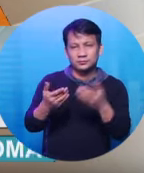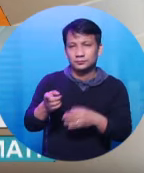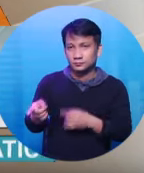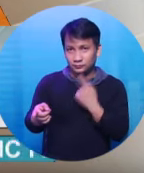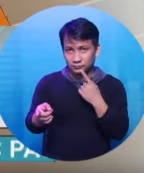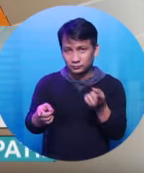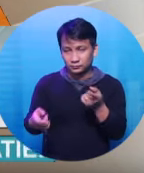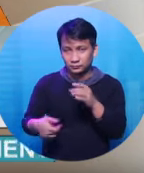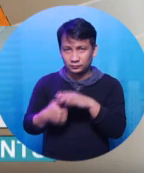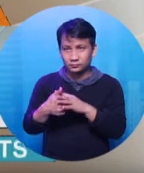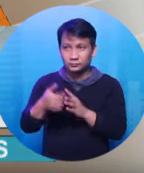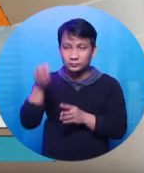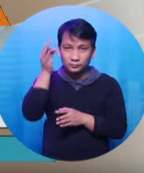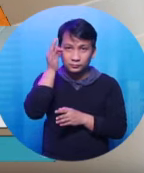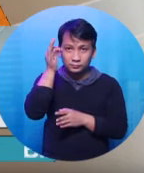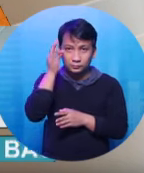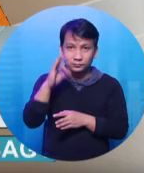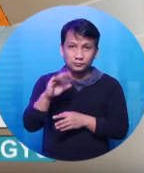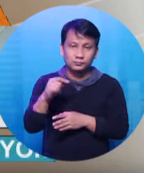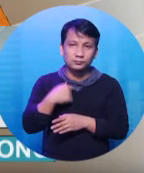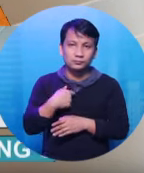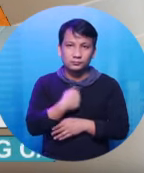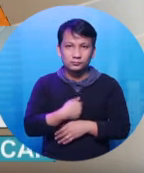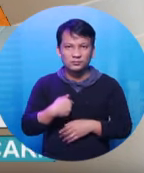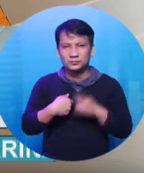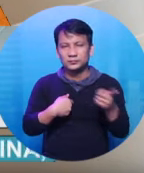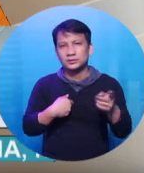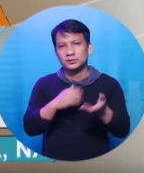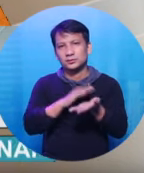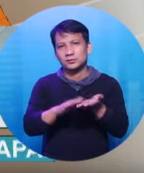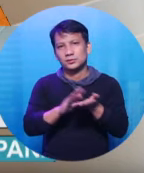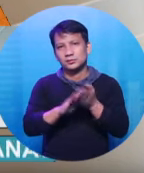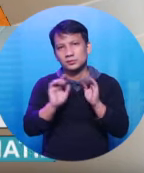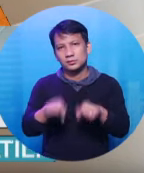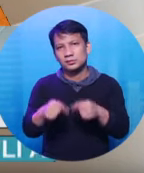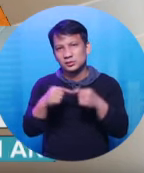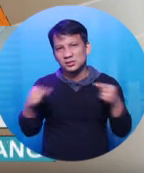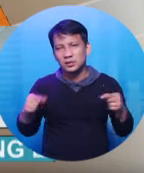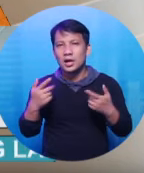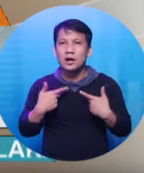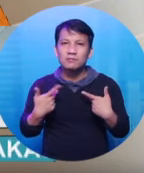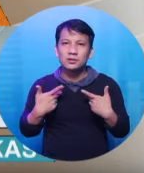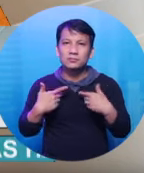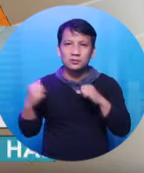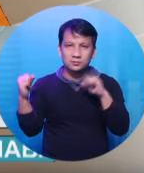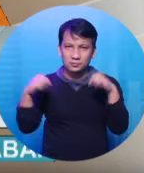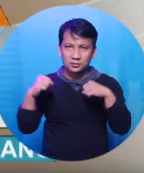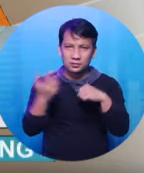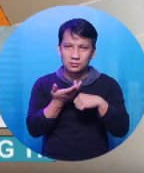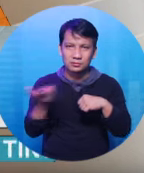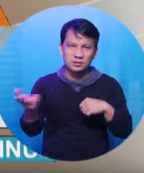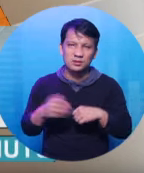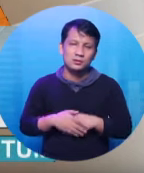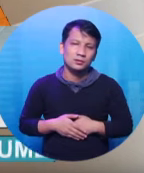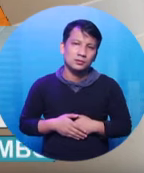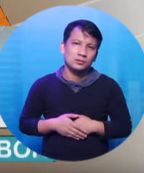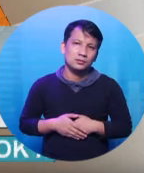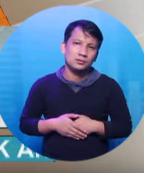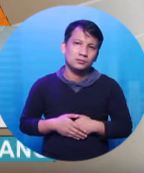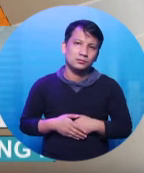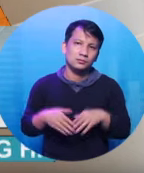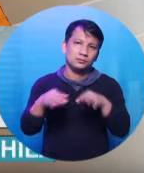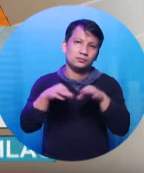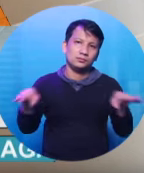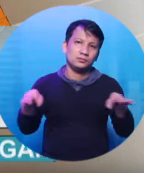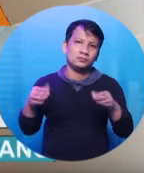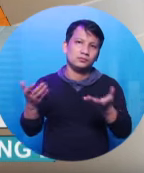si Sir Fitz na patawarin kayo, meron pa naman yung desistance kung tawagin. Ano? Marami pang option. Merong floor na pwede